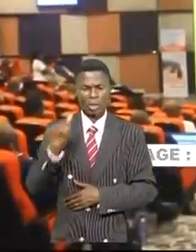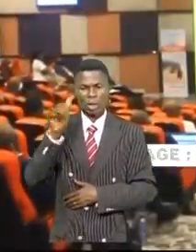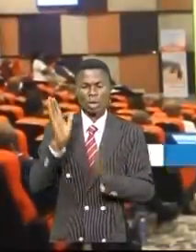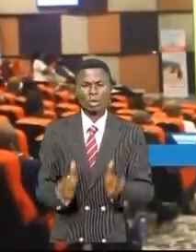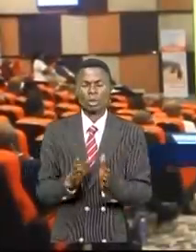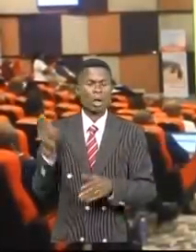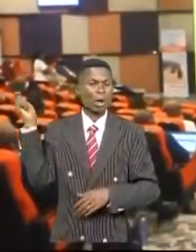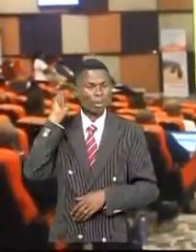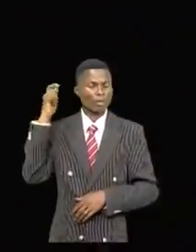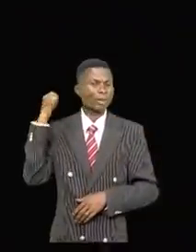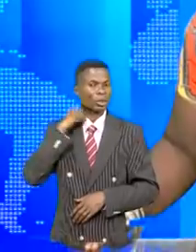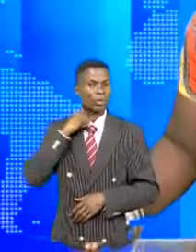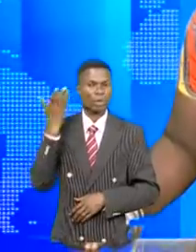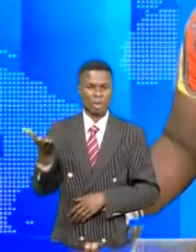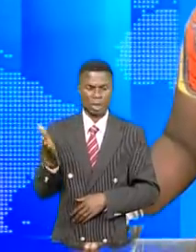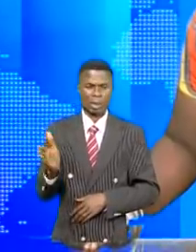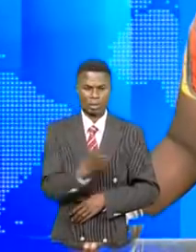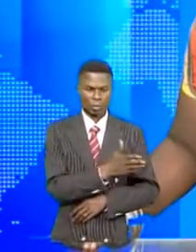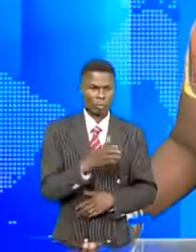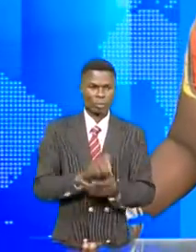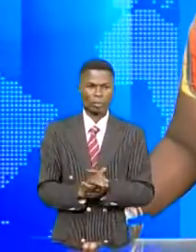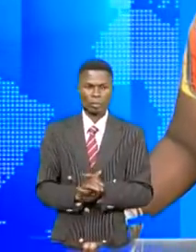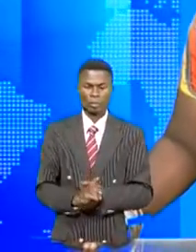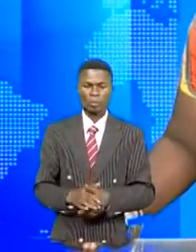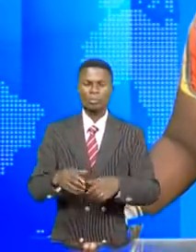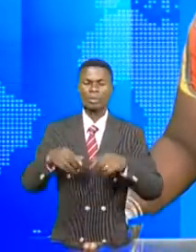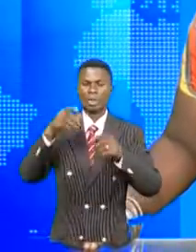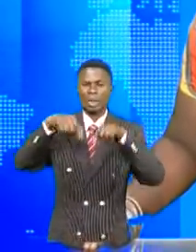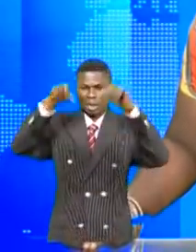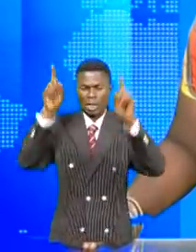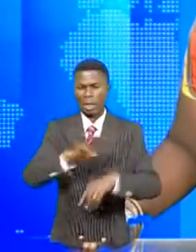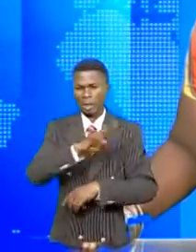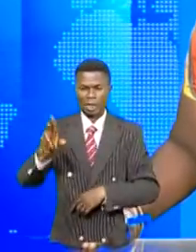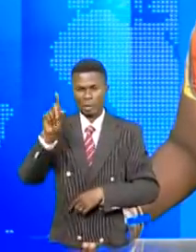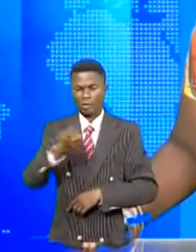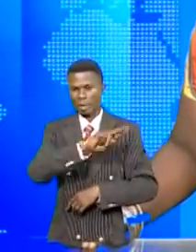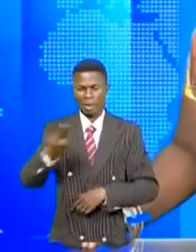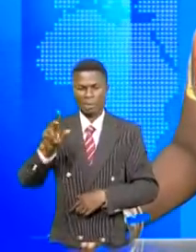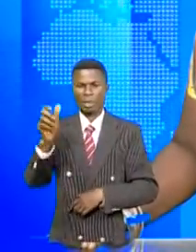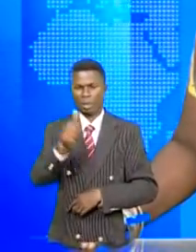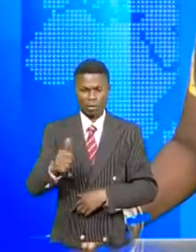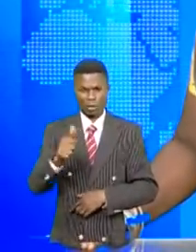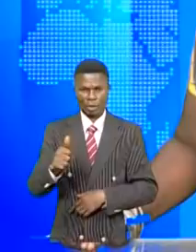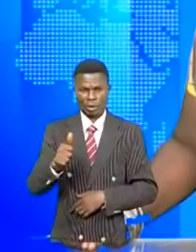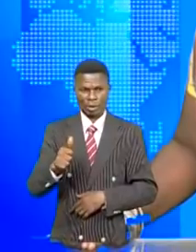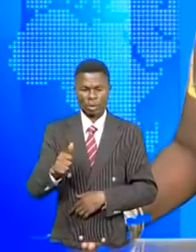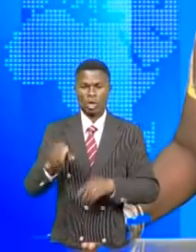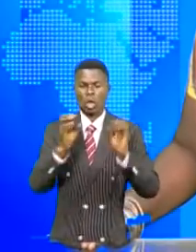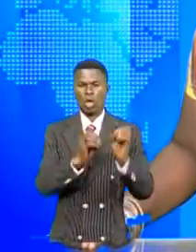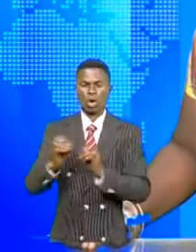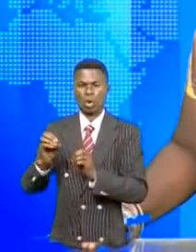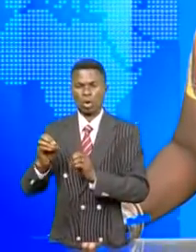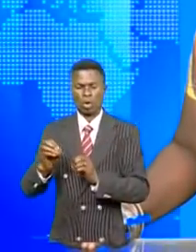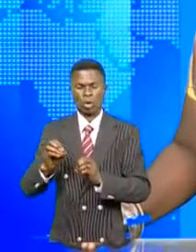professeur docteur Michel Kassouan. Revue annuelle 2020-2021, Christian Blend Mission, cette organisation